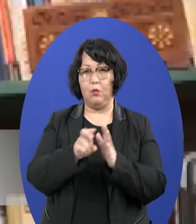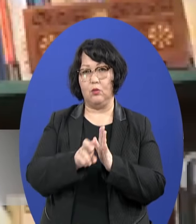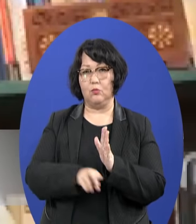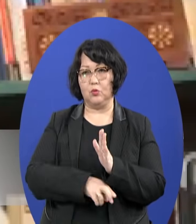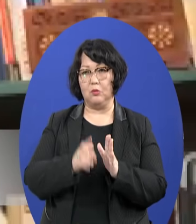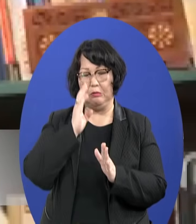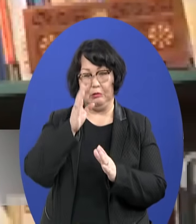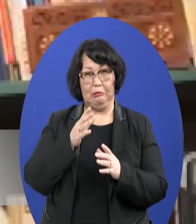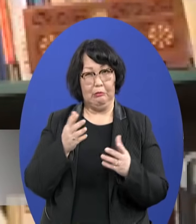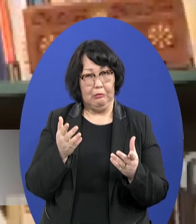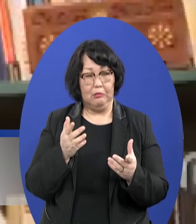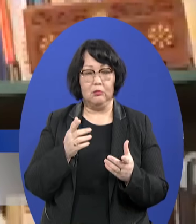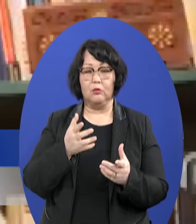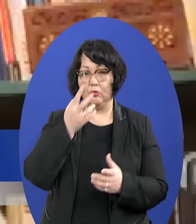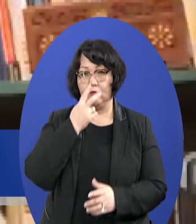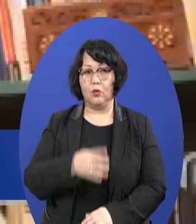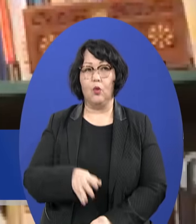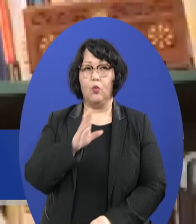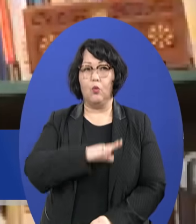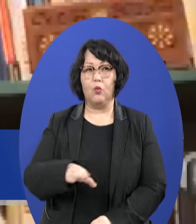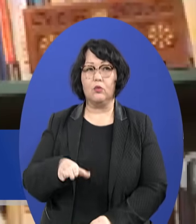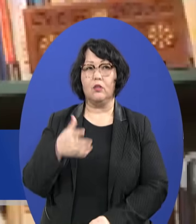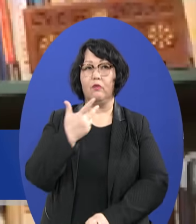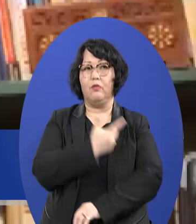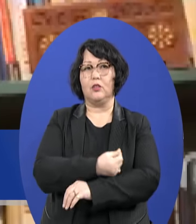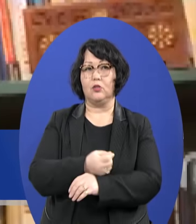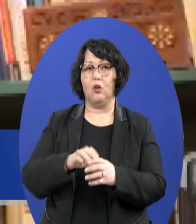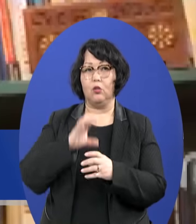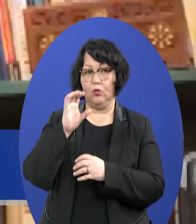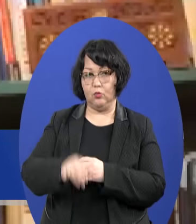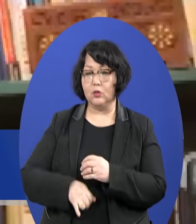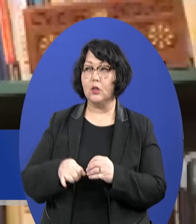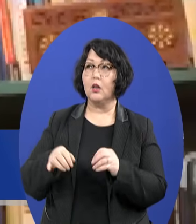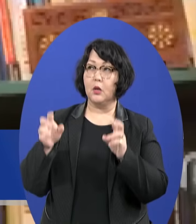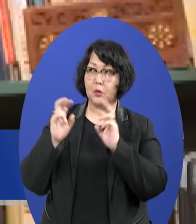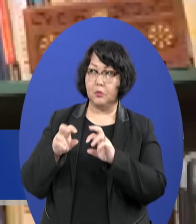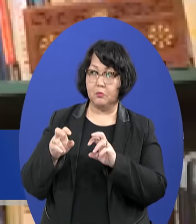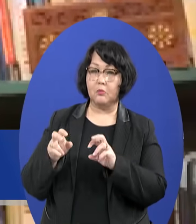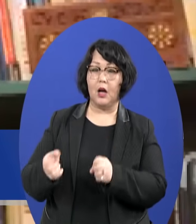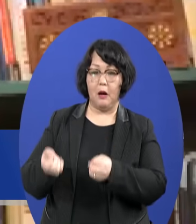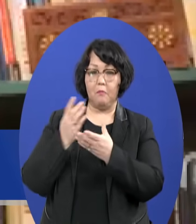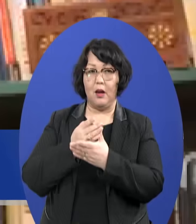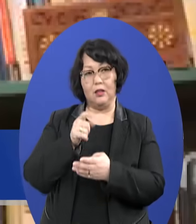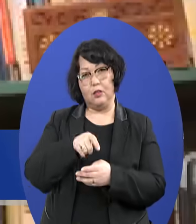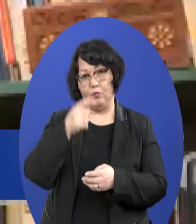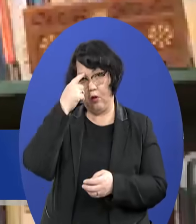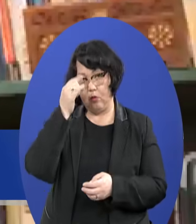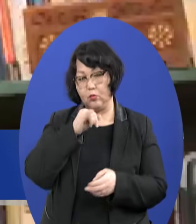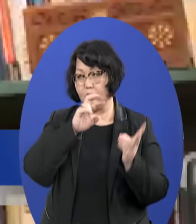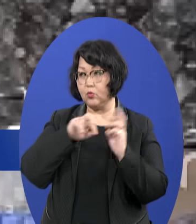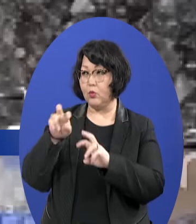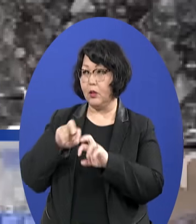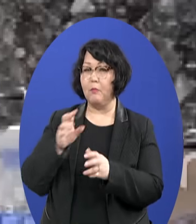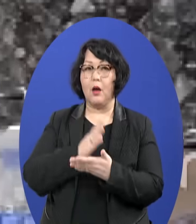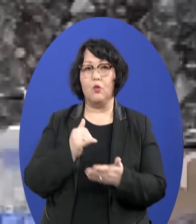вакцин бусад улс орнуудад судлагдаад явж байгаа юм билий. Тэгэхээр энийг судалж байгаа тийм одоо зүйл байна уу гэж нэгдүгээр